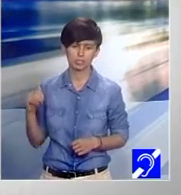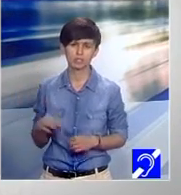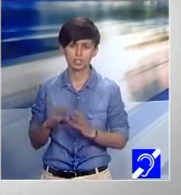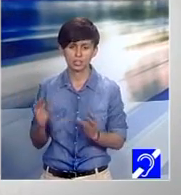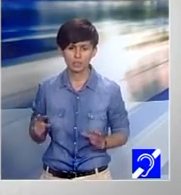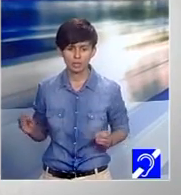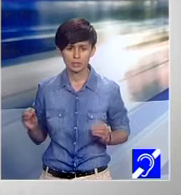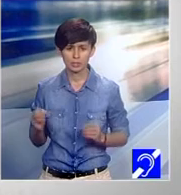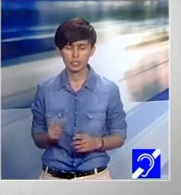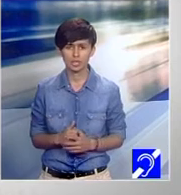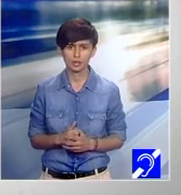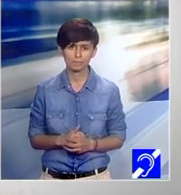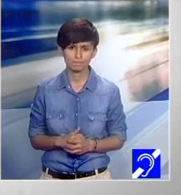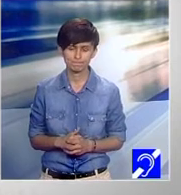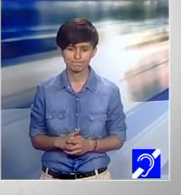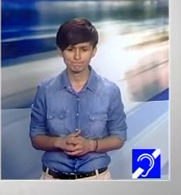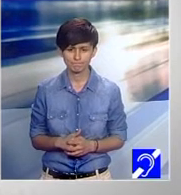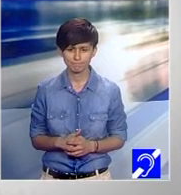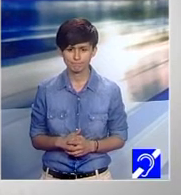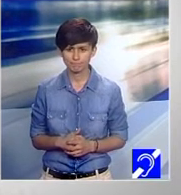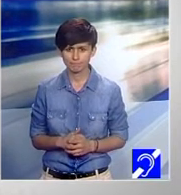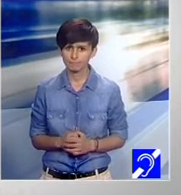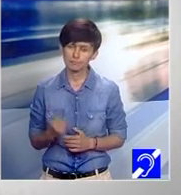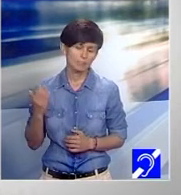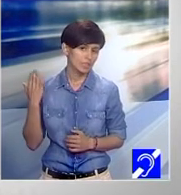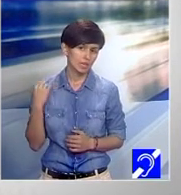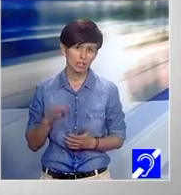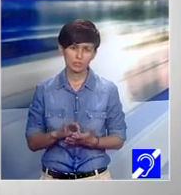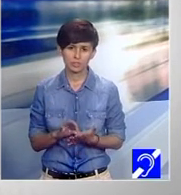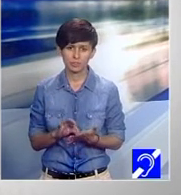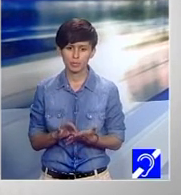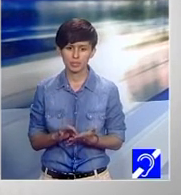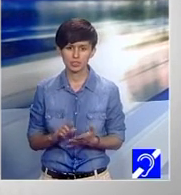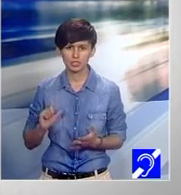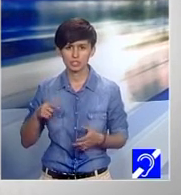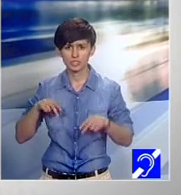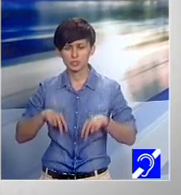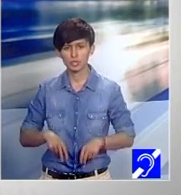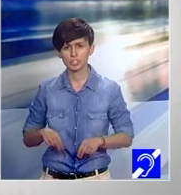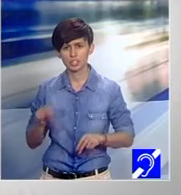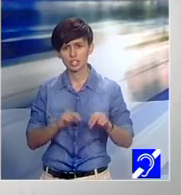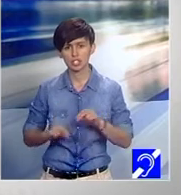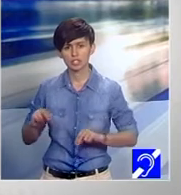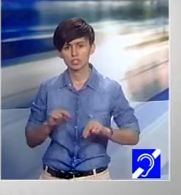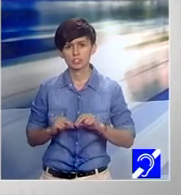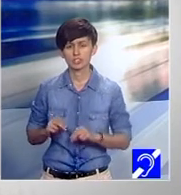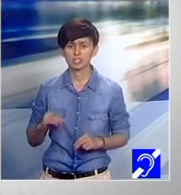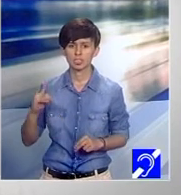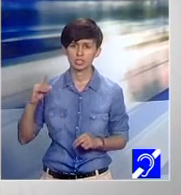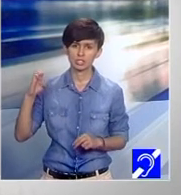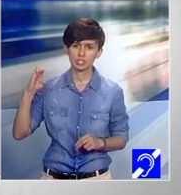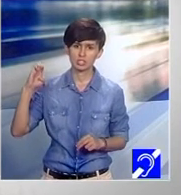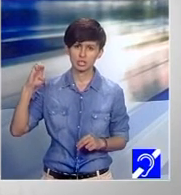România, confirmați. Și vreau să vă spun că a fost prezentă și vicepreședinta Asociației Dieteticienilor din